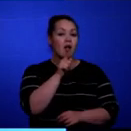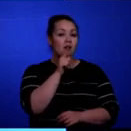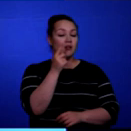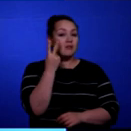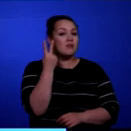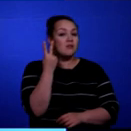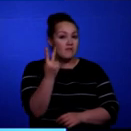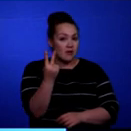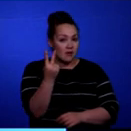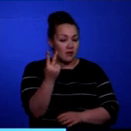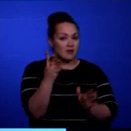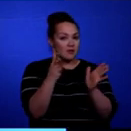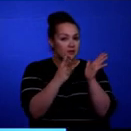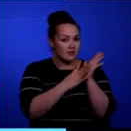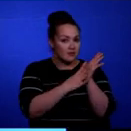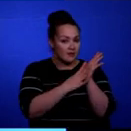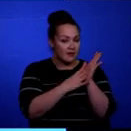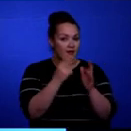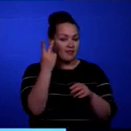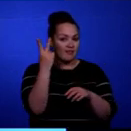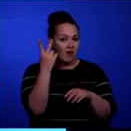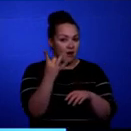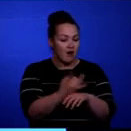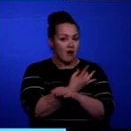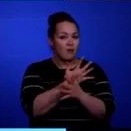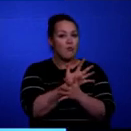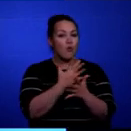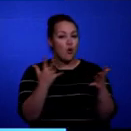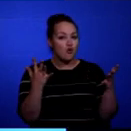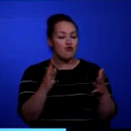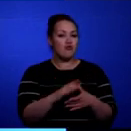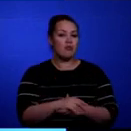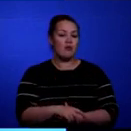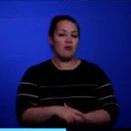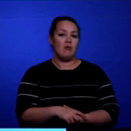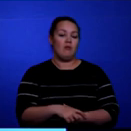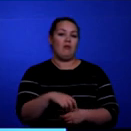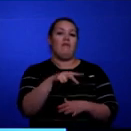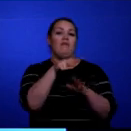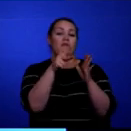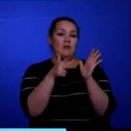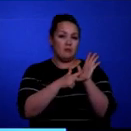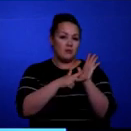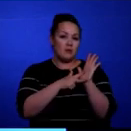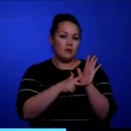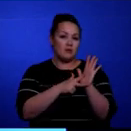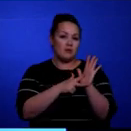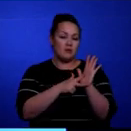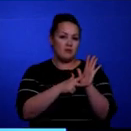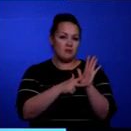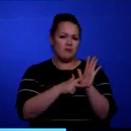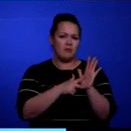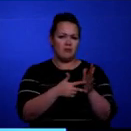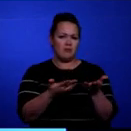значит не 9 а в два раза больше и правильно 18 и опять слышу